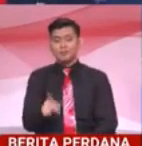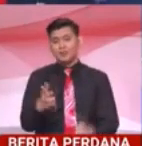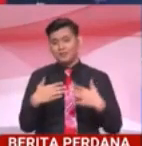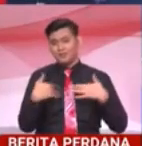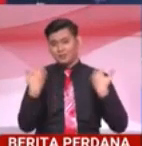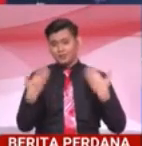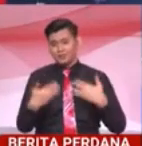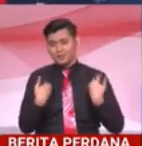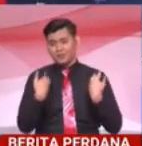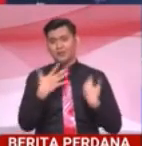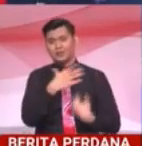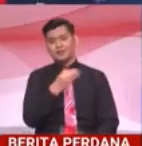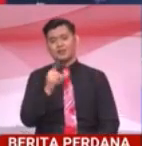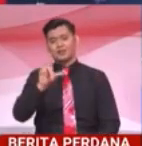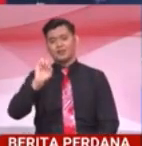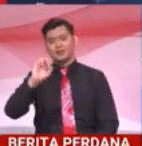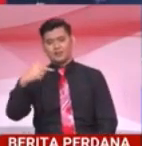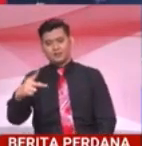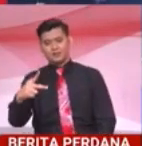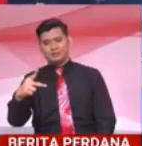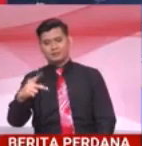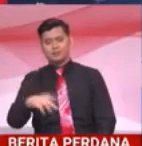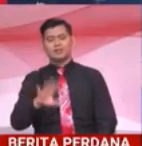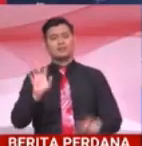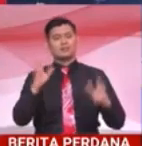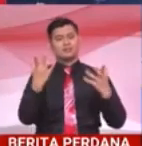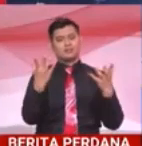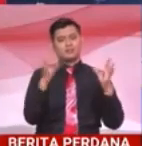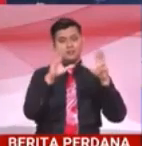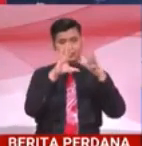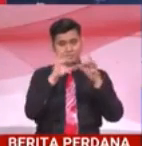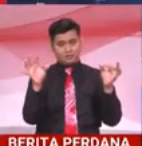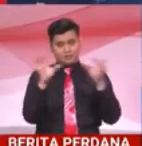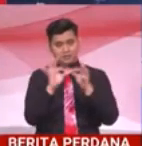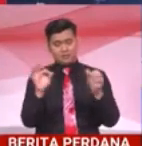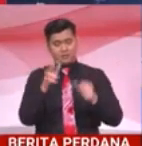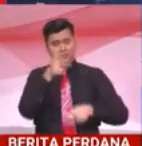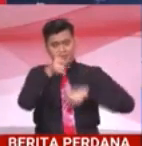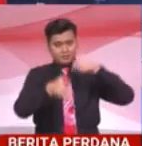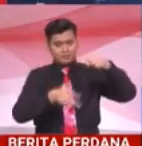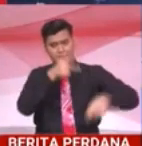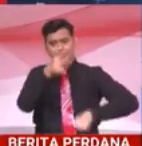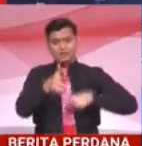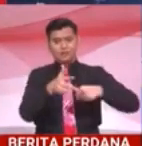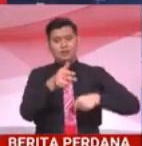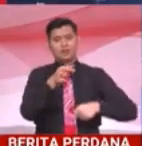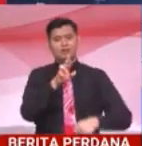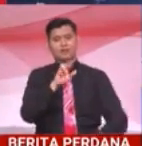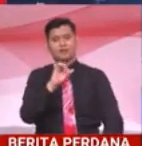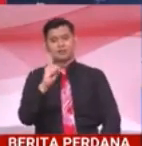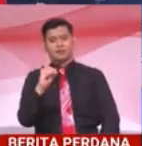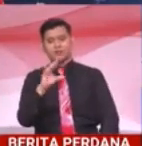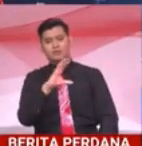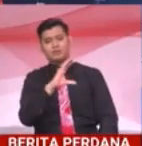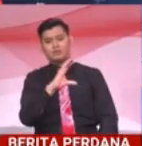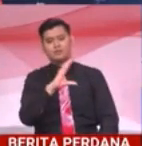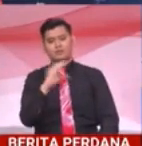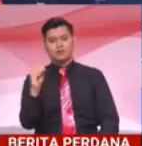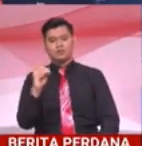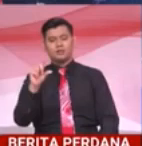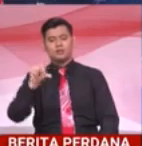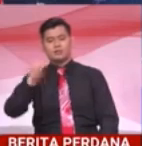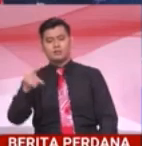manusia drama bersiri Rudi versus Zombie menurut Nadia pengalaman yang tidak dapat dilupakan apabila mengalami kecederaan